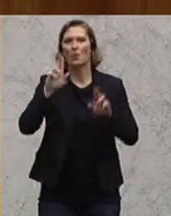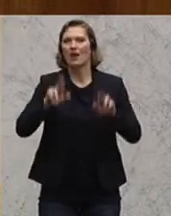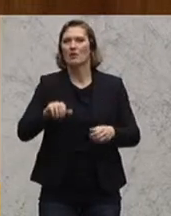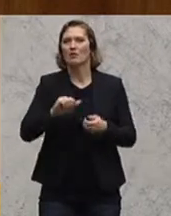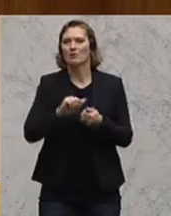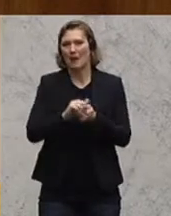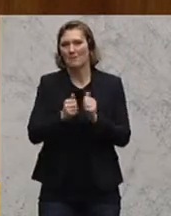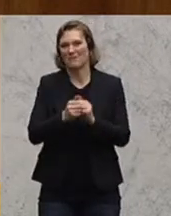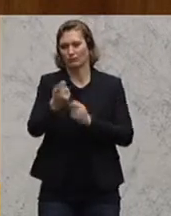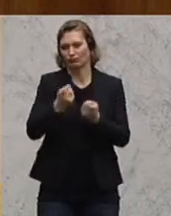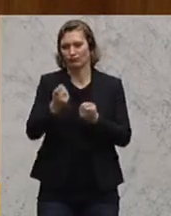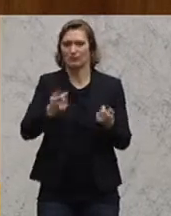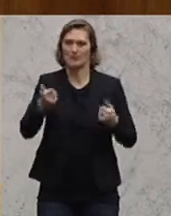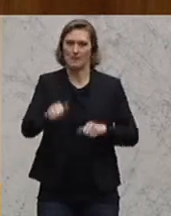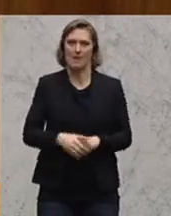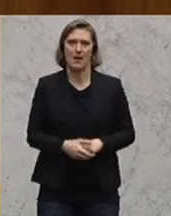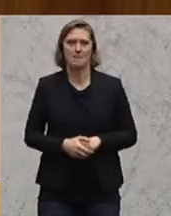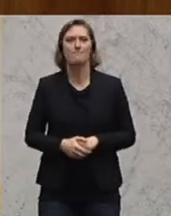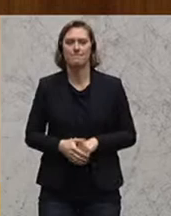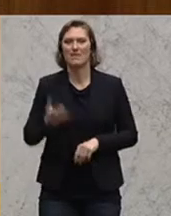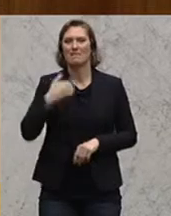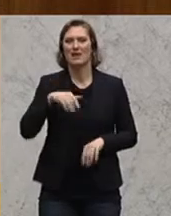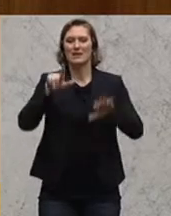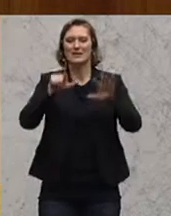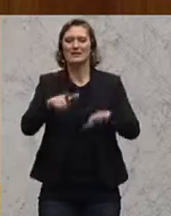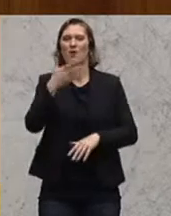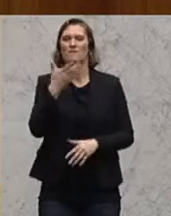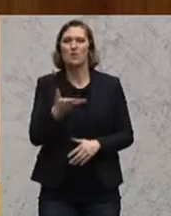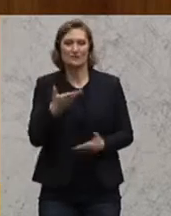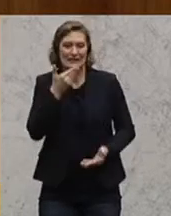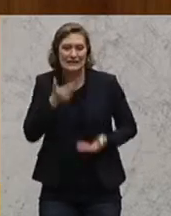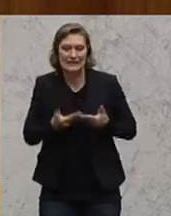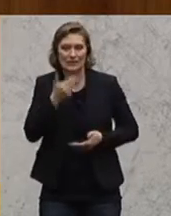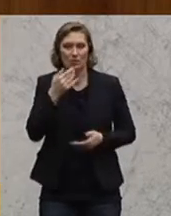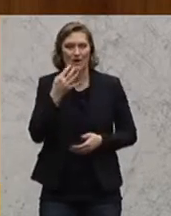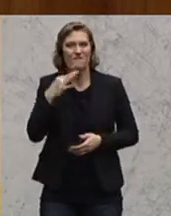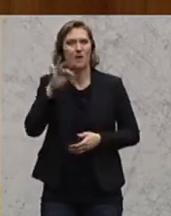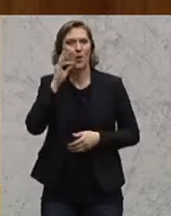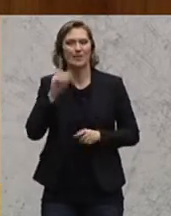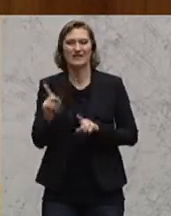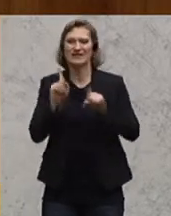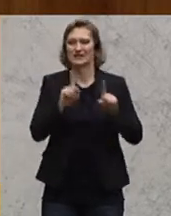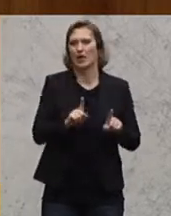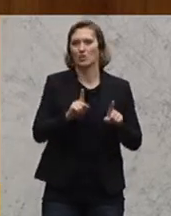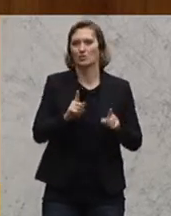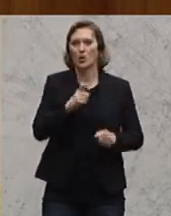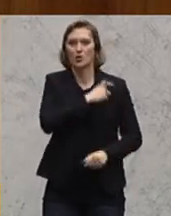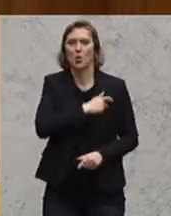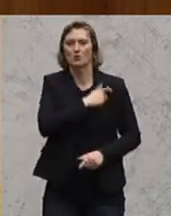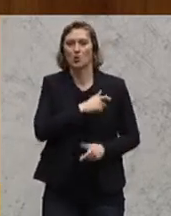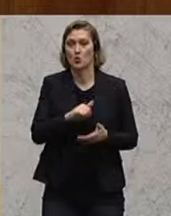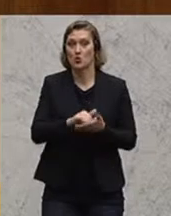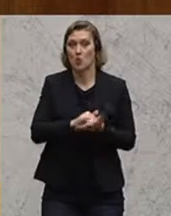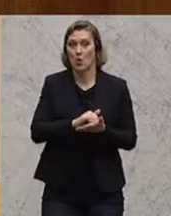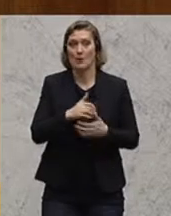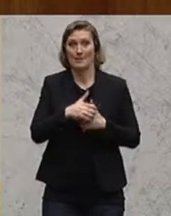Frauenrechtsorganisationen. Österreich hat am Rande der 57. Sitzung der Frauenstatuskommission in New York im März 2013